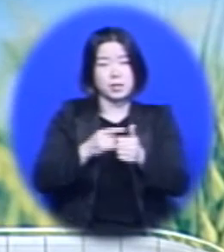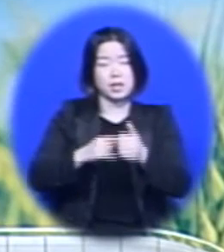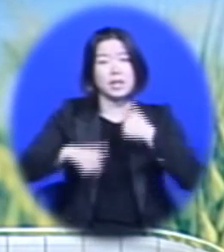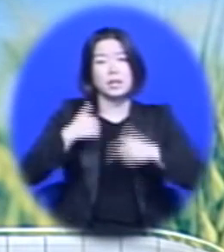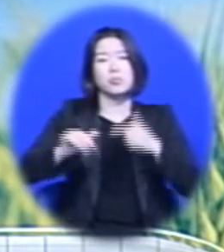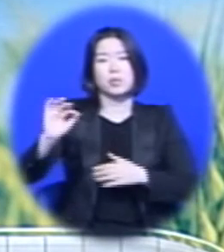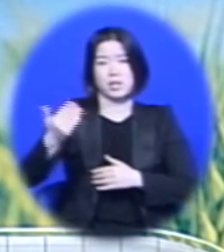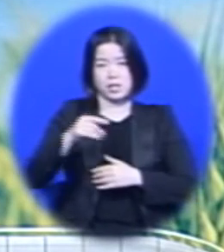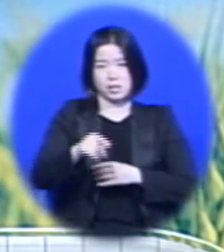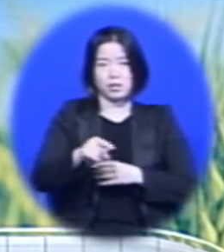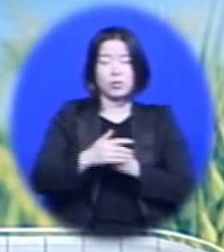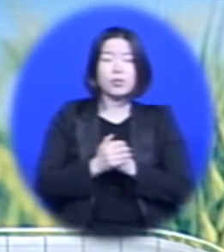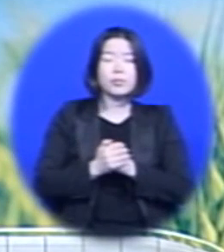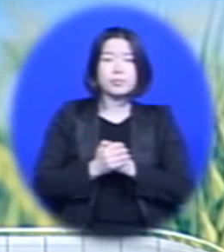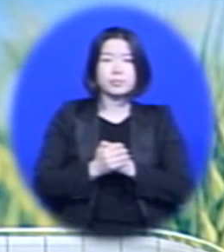된다.